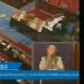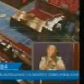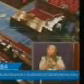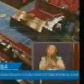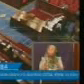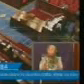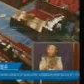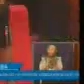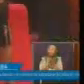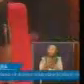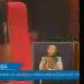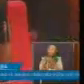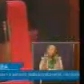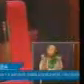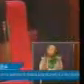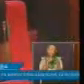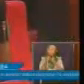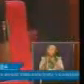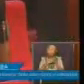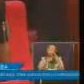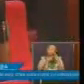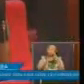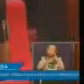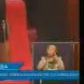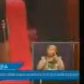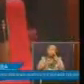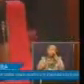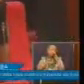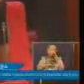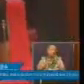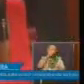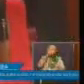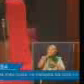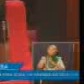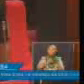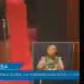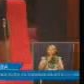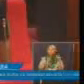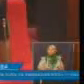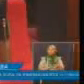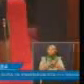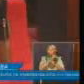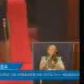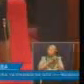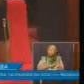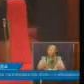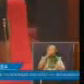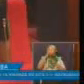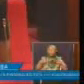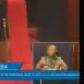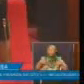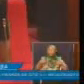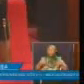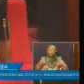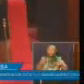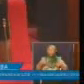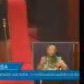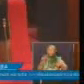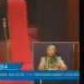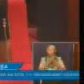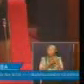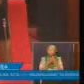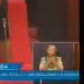Niliwahi kusema kwamba isingekuwa Mungu anaipenda nchi yetu, na isingekuwa